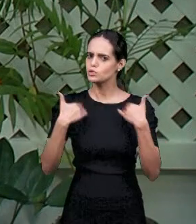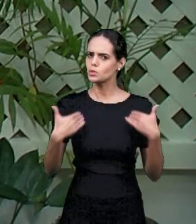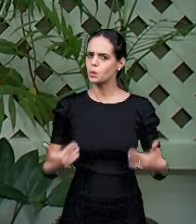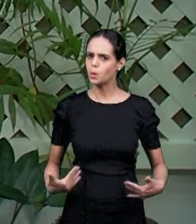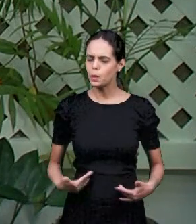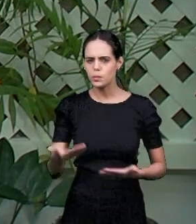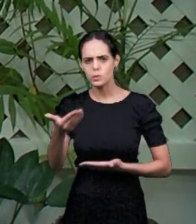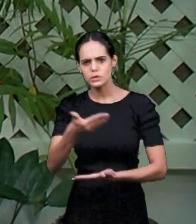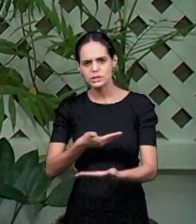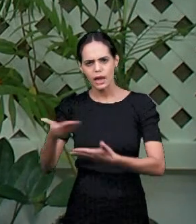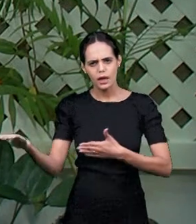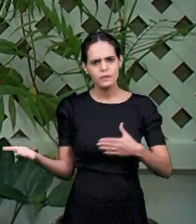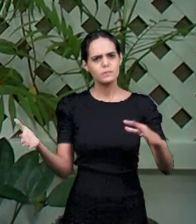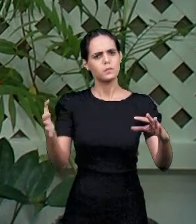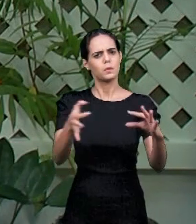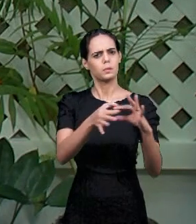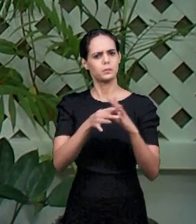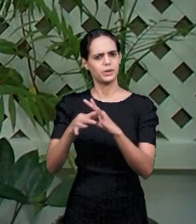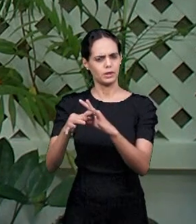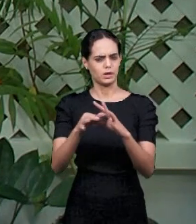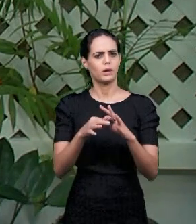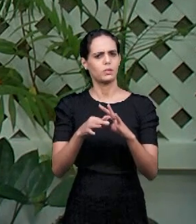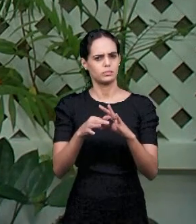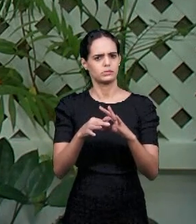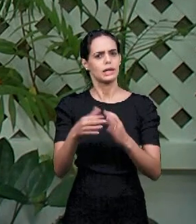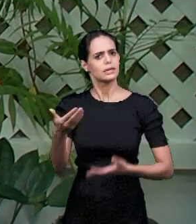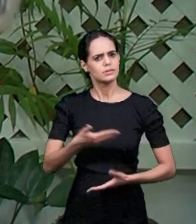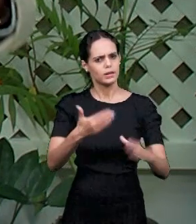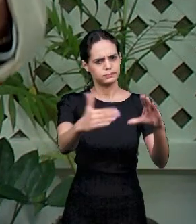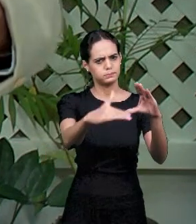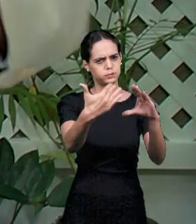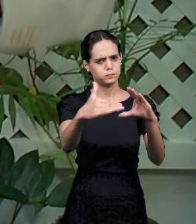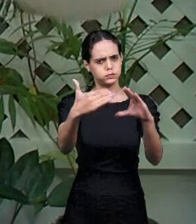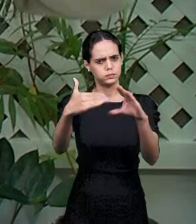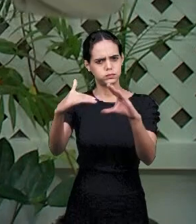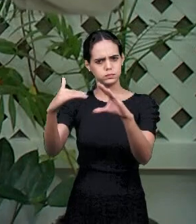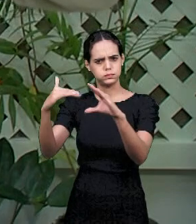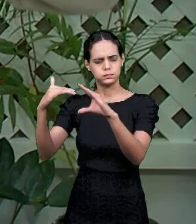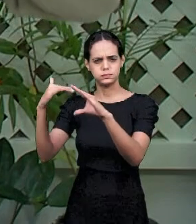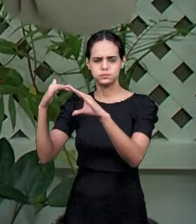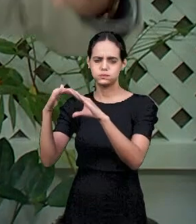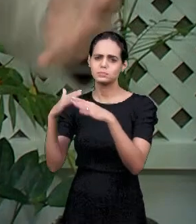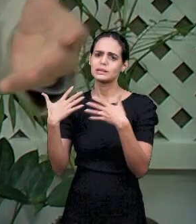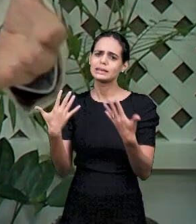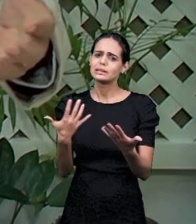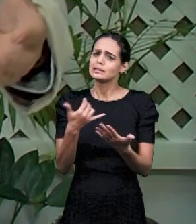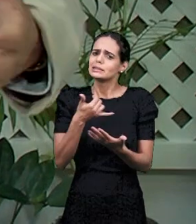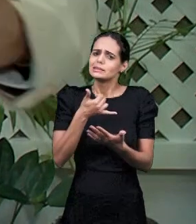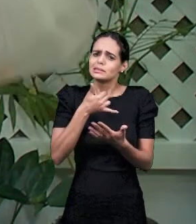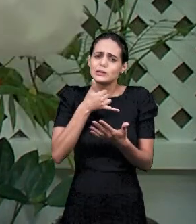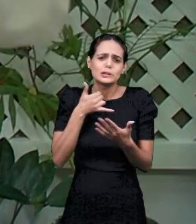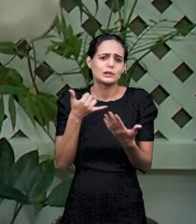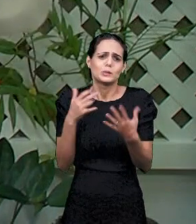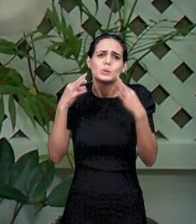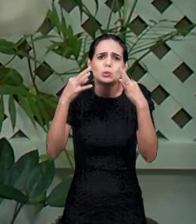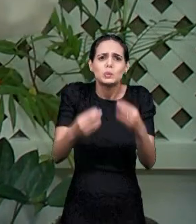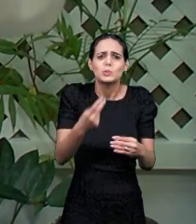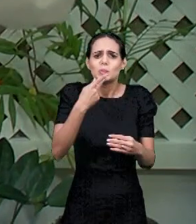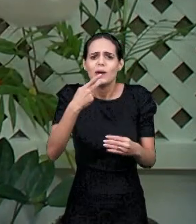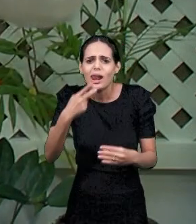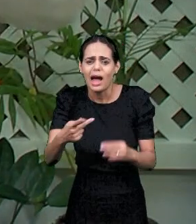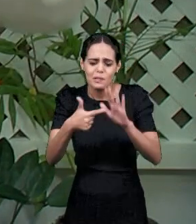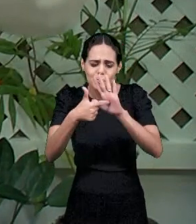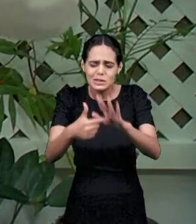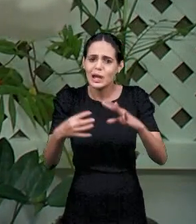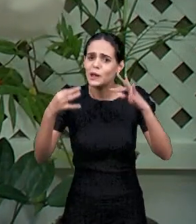faisons ici. Donc, nous avons des frères et sœurs qui nous envoient des contributions. Malheureusement, ce n'est pas possible de dire tout ce qu'ils